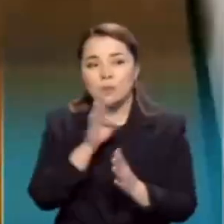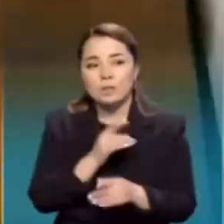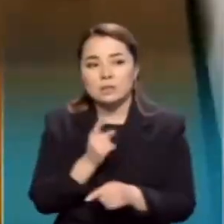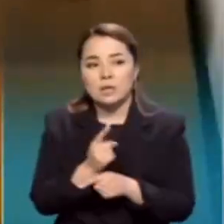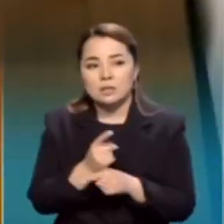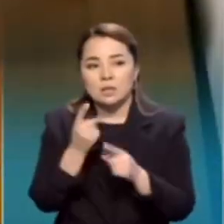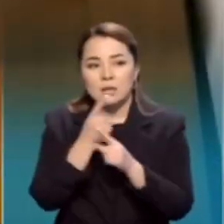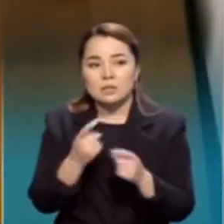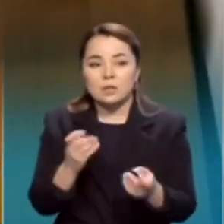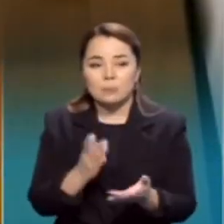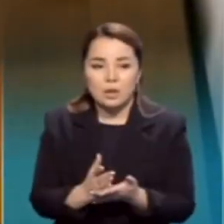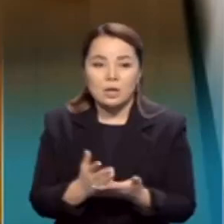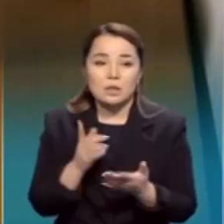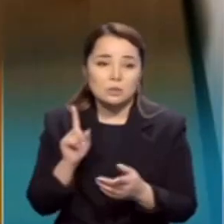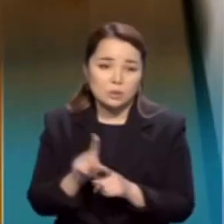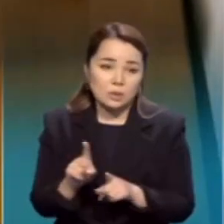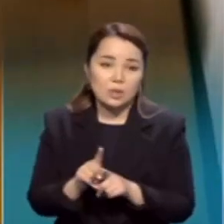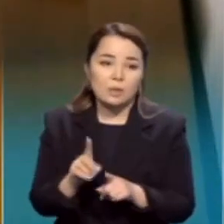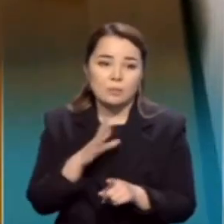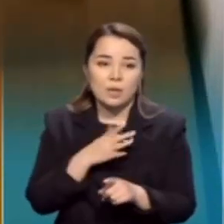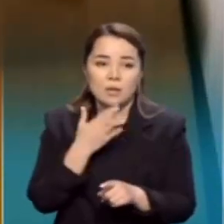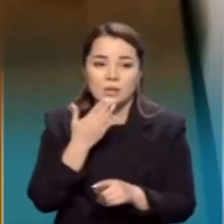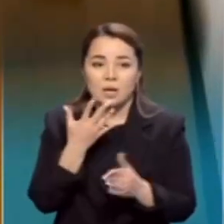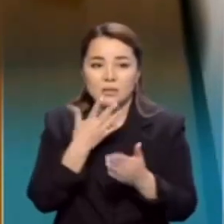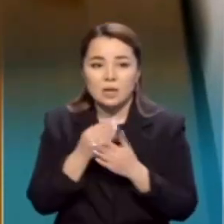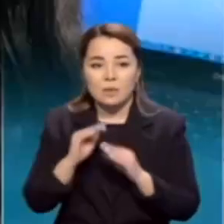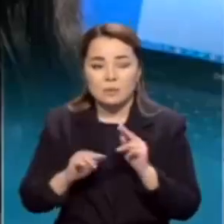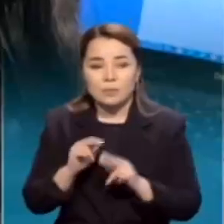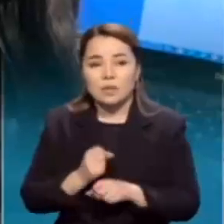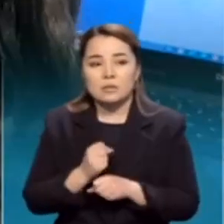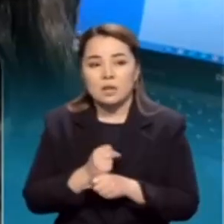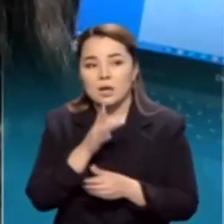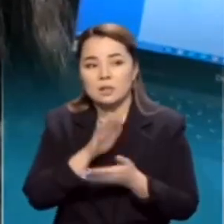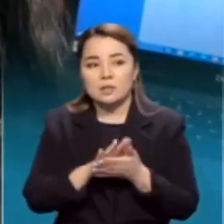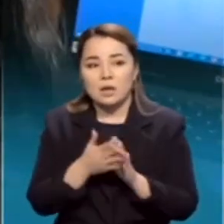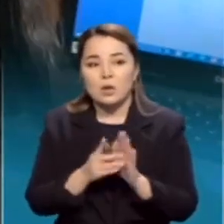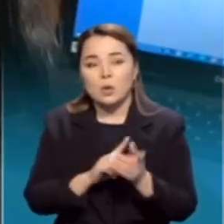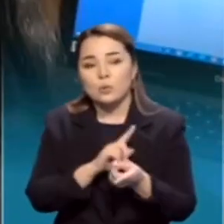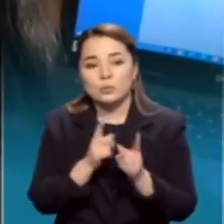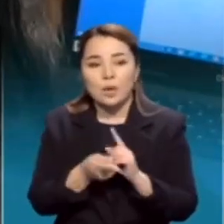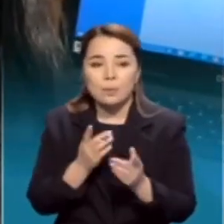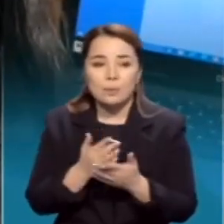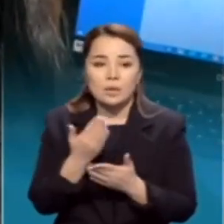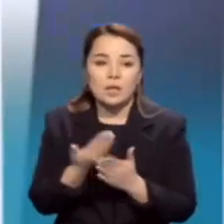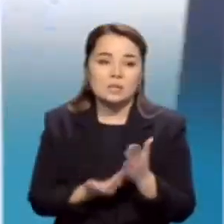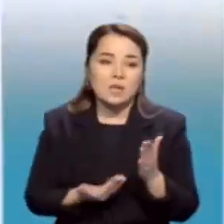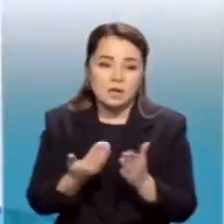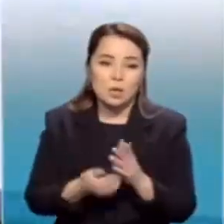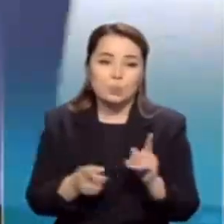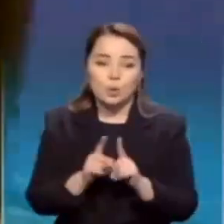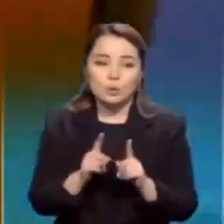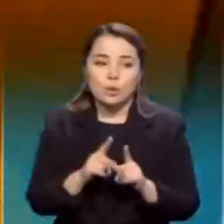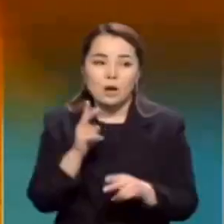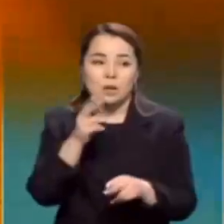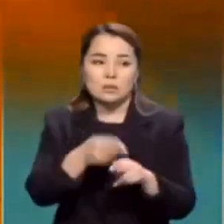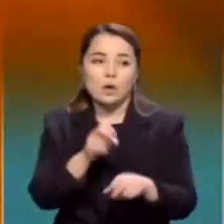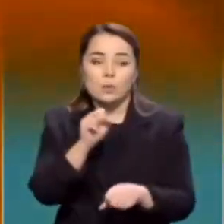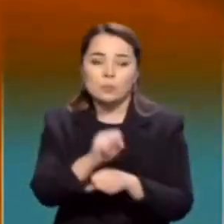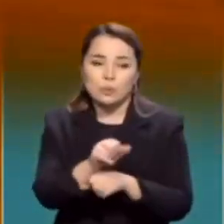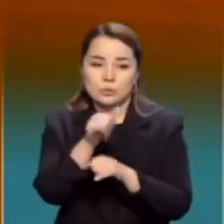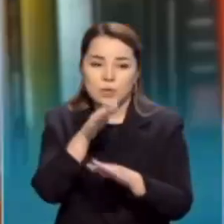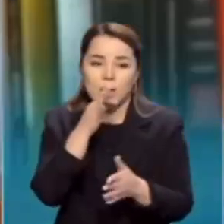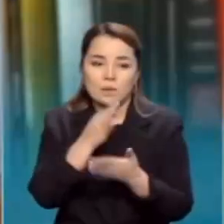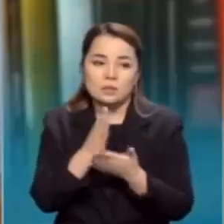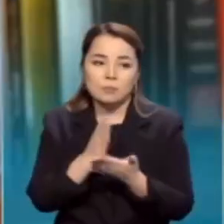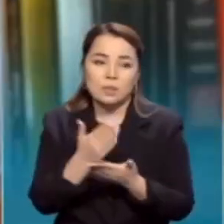тыйым салып жатыр. Десе де әлем жасанды интеллектіні қолдануда жаңа кезеңге көшті. Сондықтан сарапшылар оған тосқауыл қою мүмкін емес